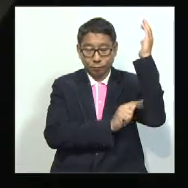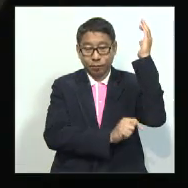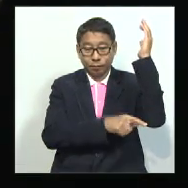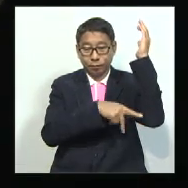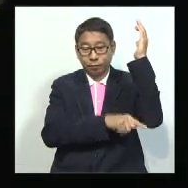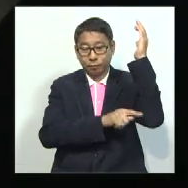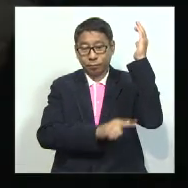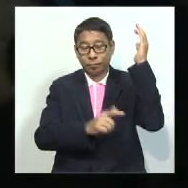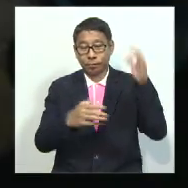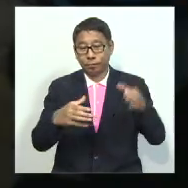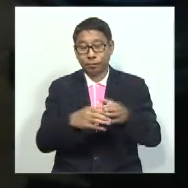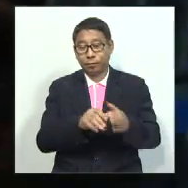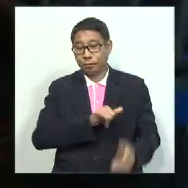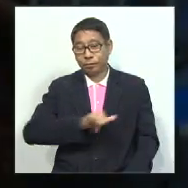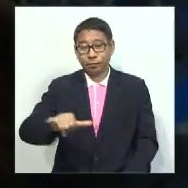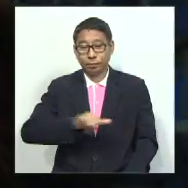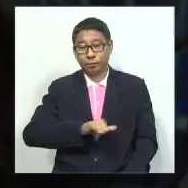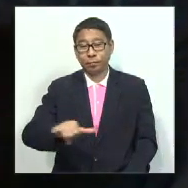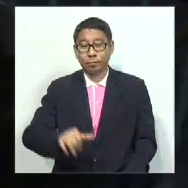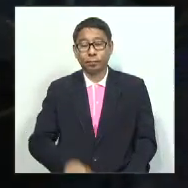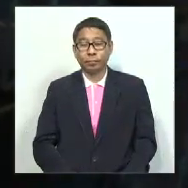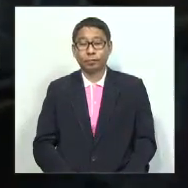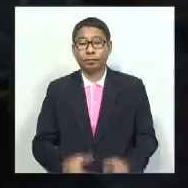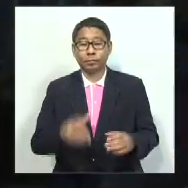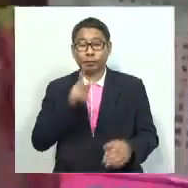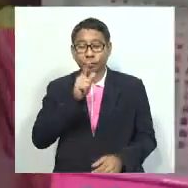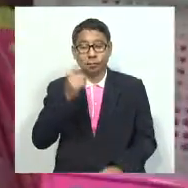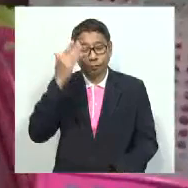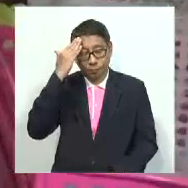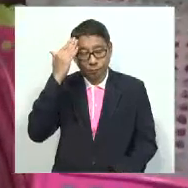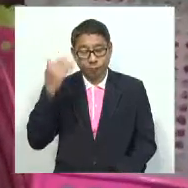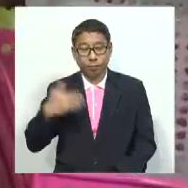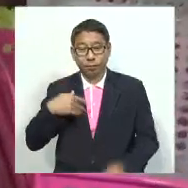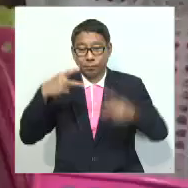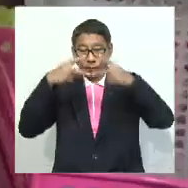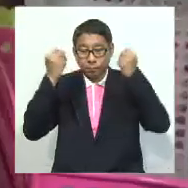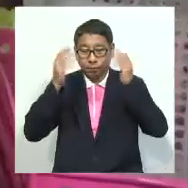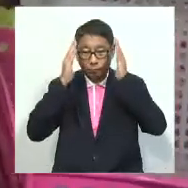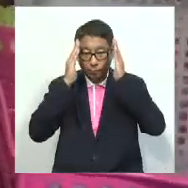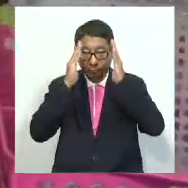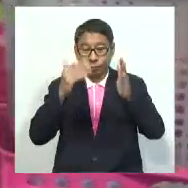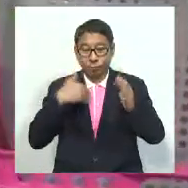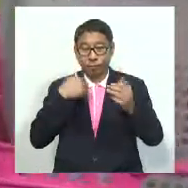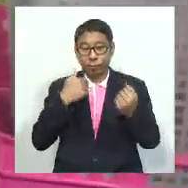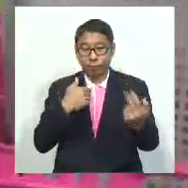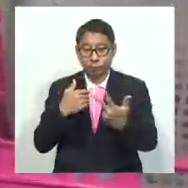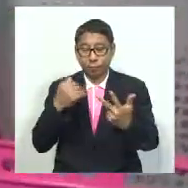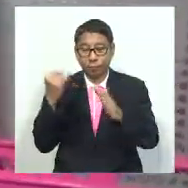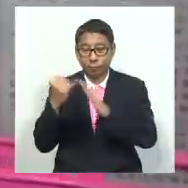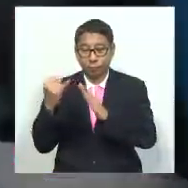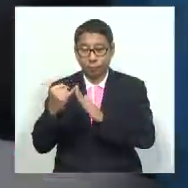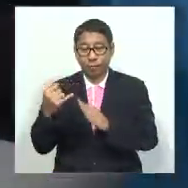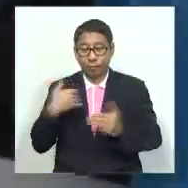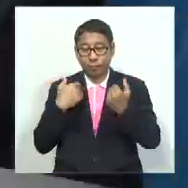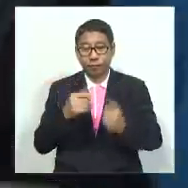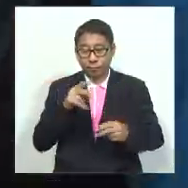เป็นกลุ่มเดียวกันครับ ส่วนทางการข่าวทราบมาว่ากลุ่มคนร้ายตั้งใจก่อเหตุในพื้นที่3จังหวัดแต่การตรว